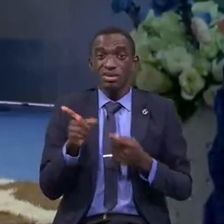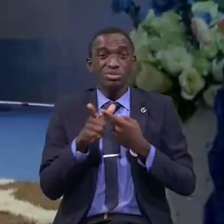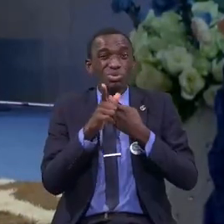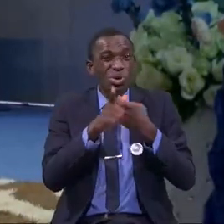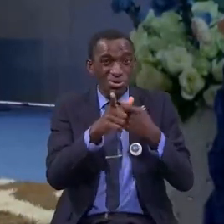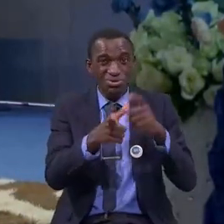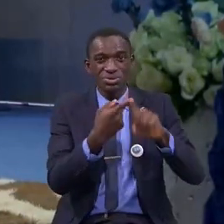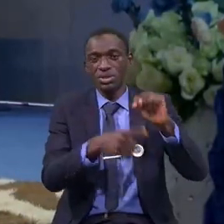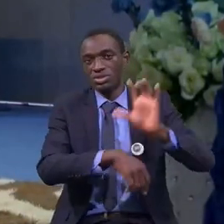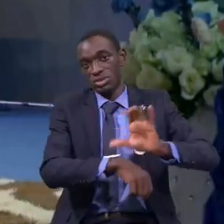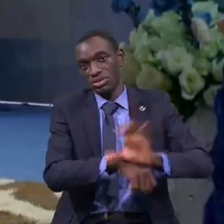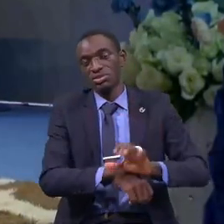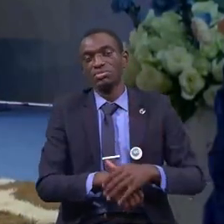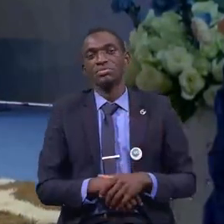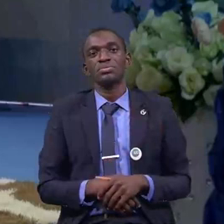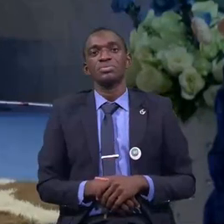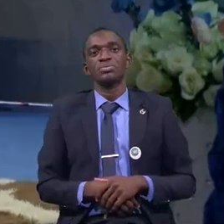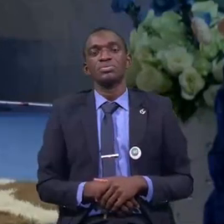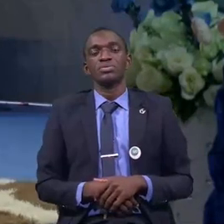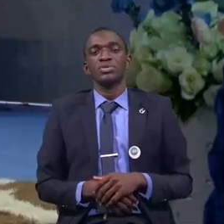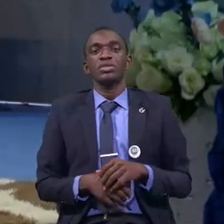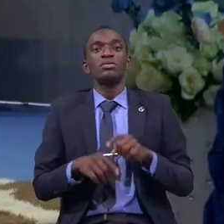C'est moi-même qui courais derrière l'église.